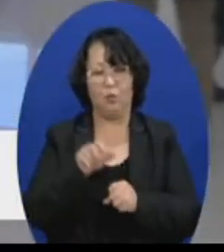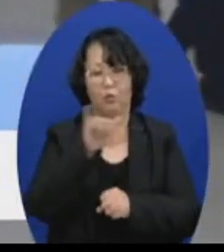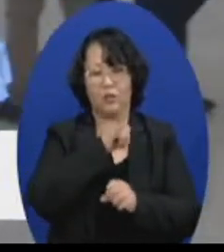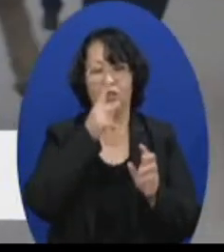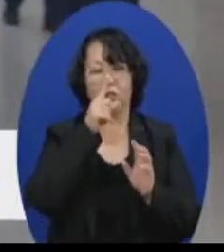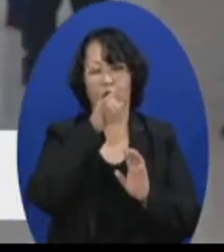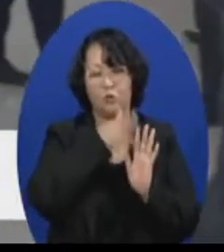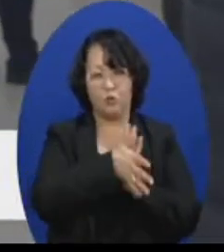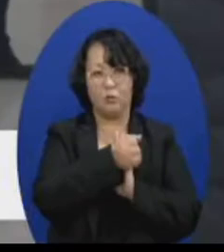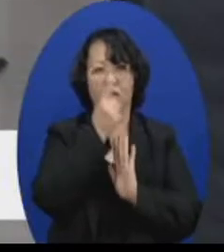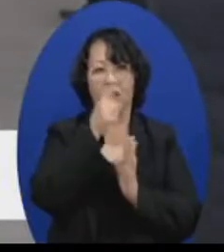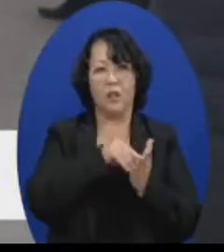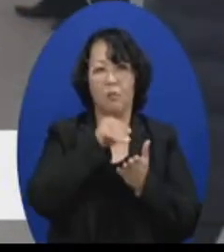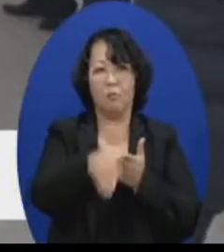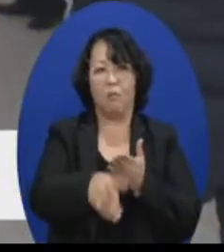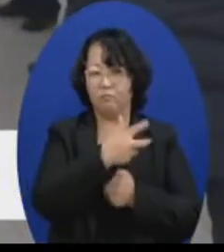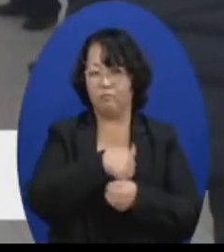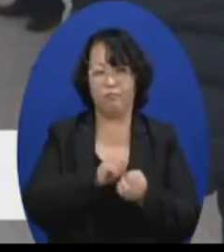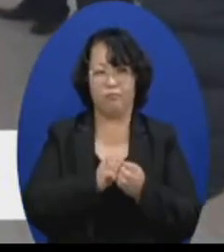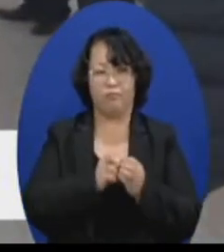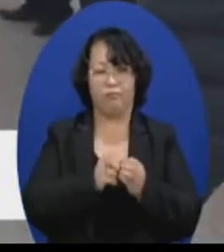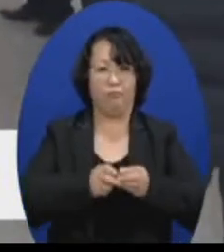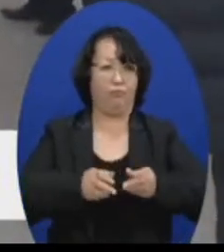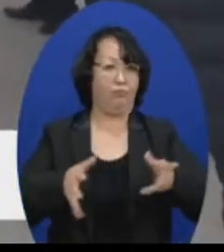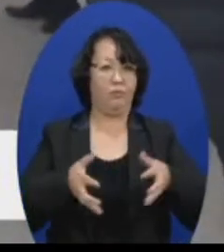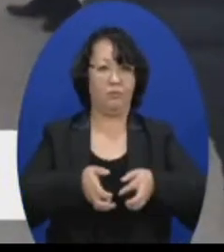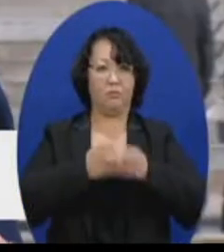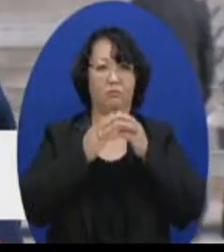төгрөг тусгуулж богино хугацаанд барьж ийхүү ашиглалтанд орлоо.